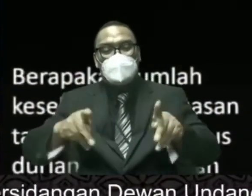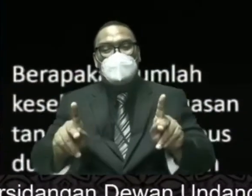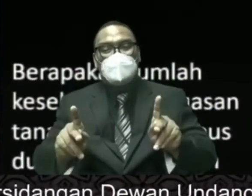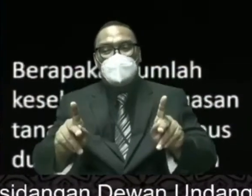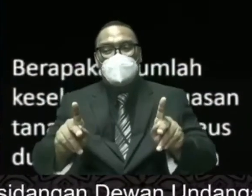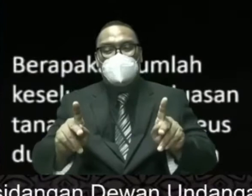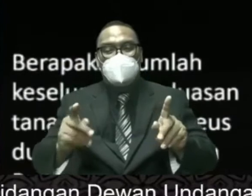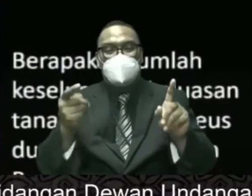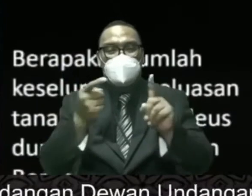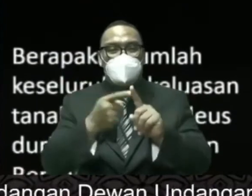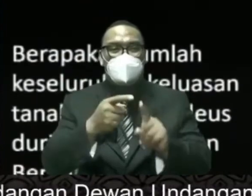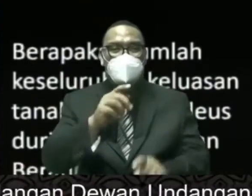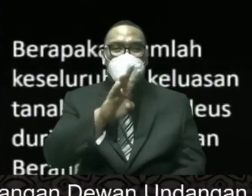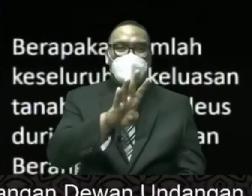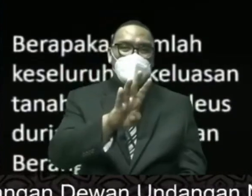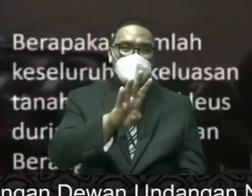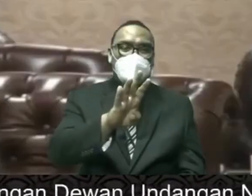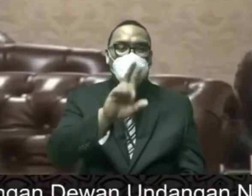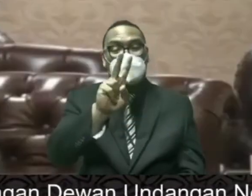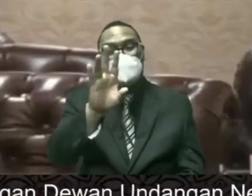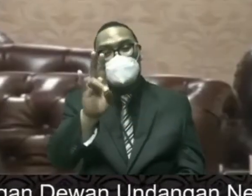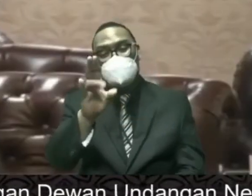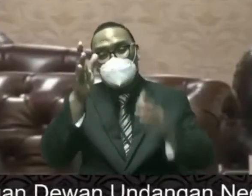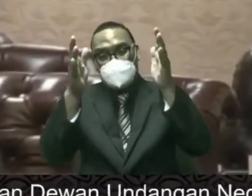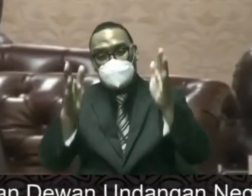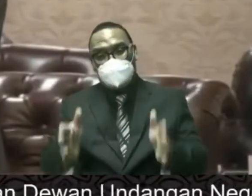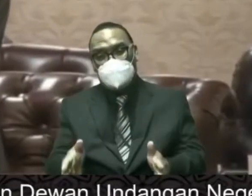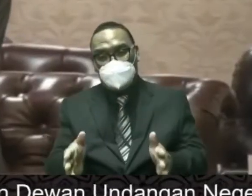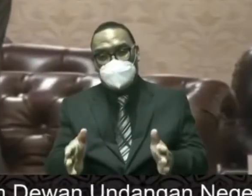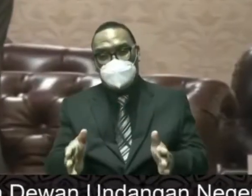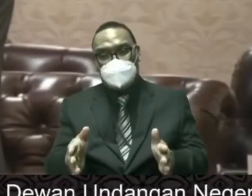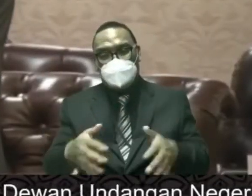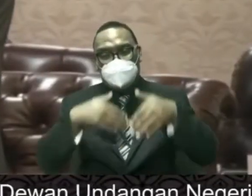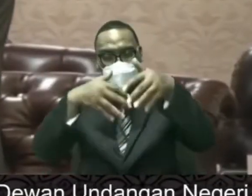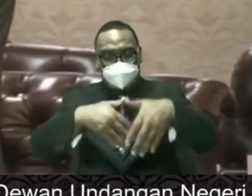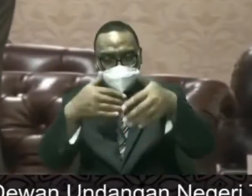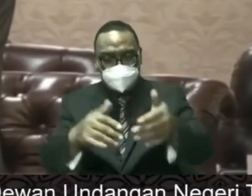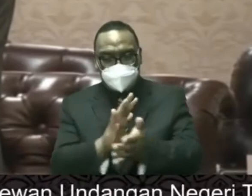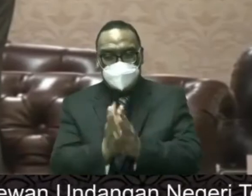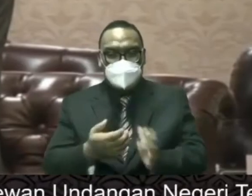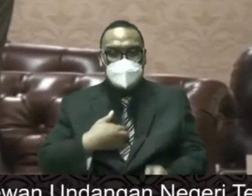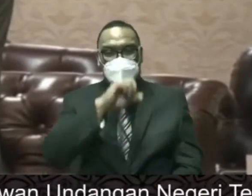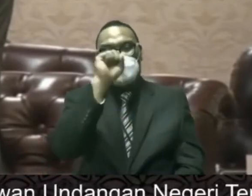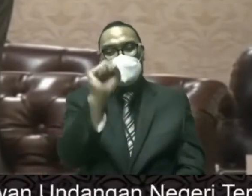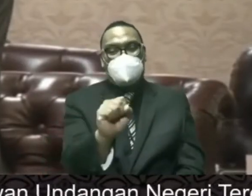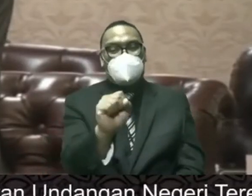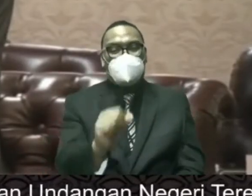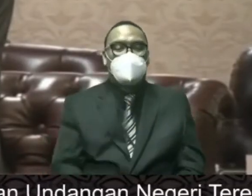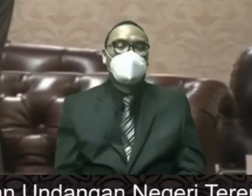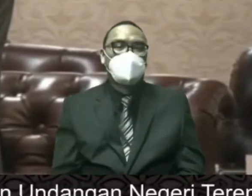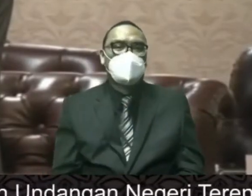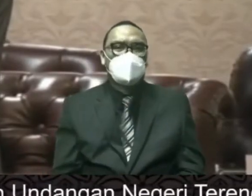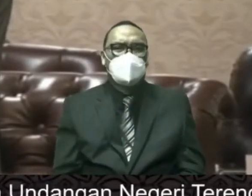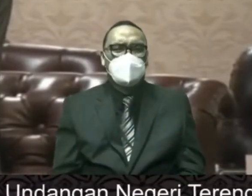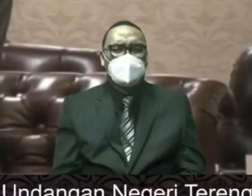lebih gua 427 orang atau kebun jadi soal yang saya ialah apabila kita